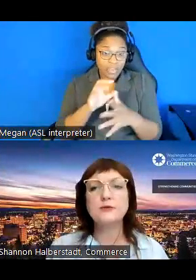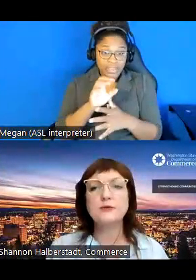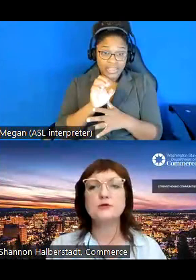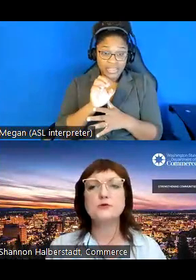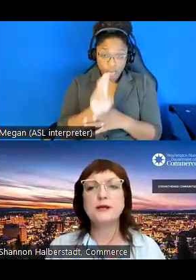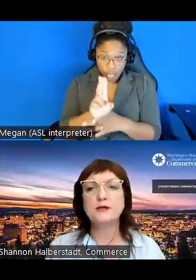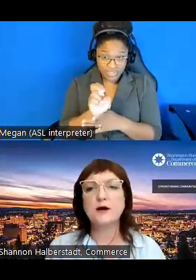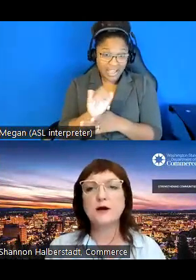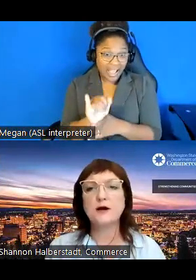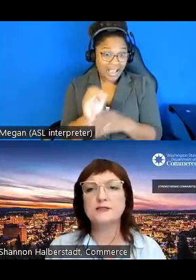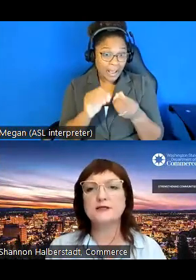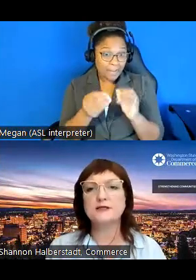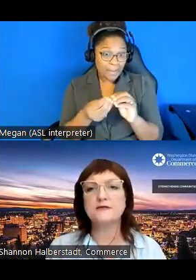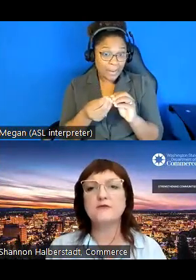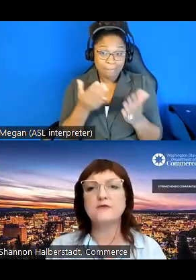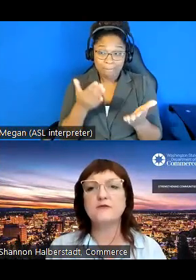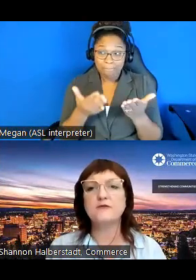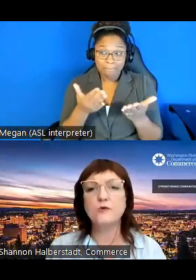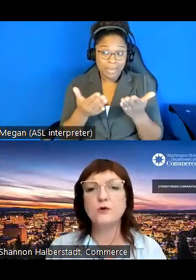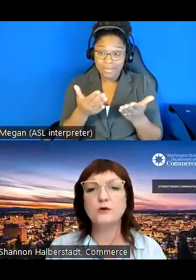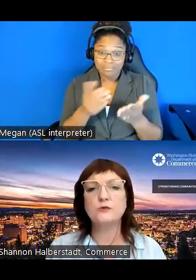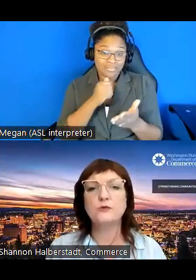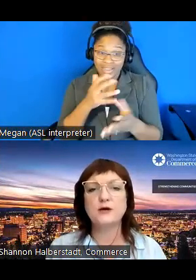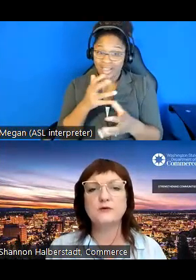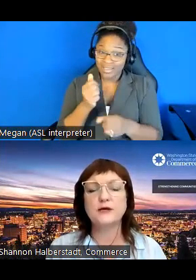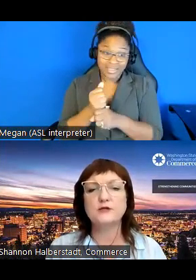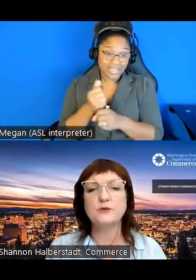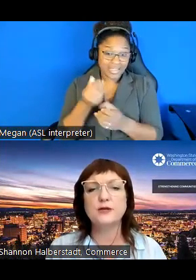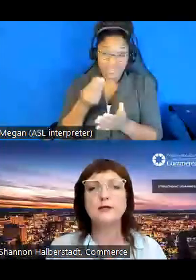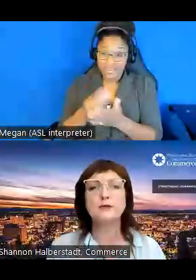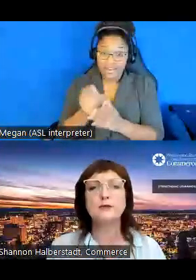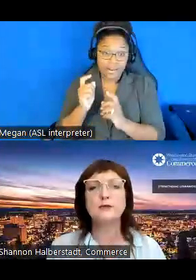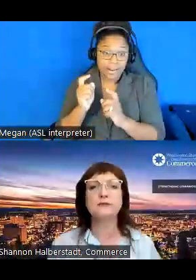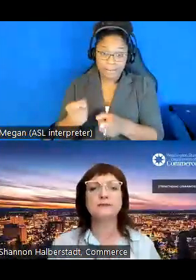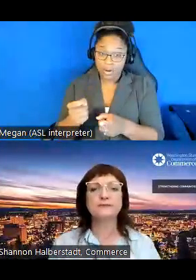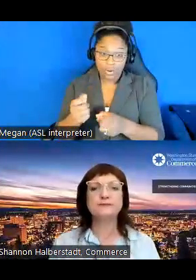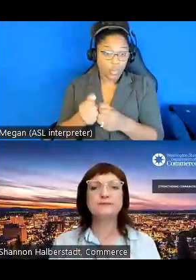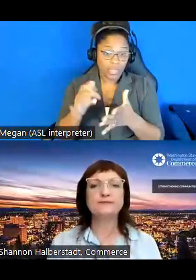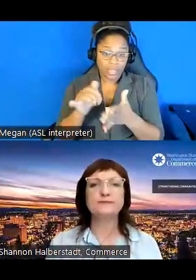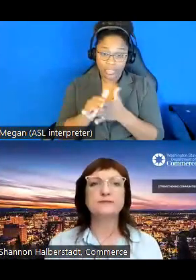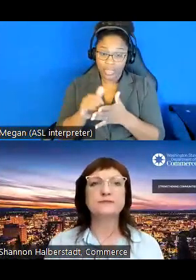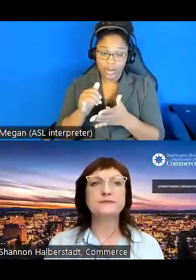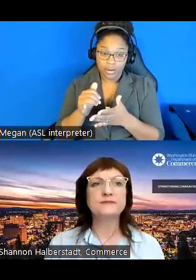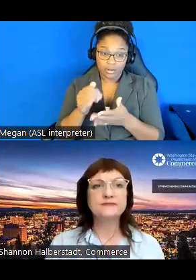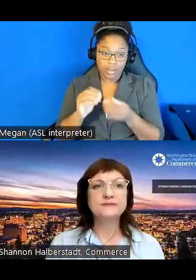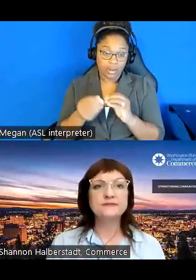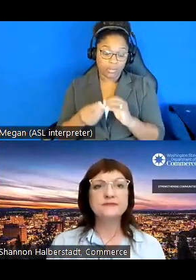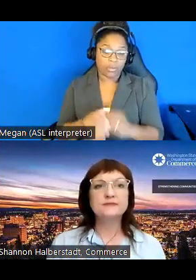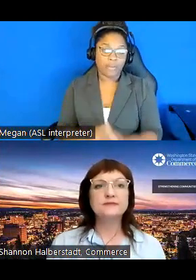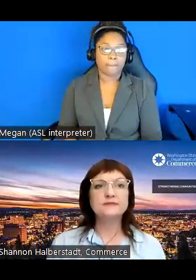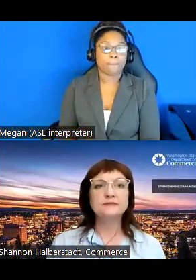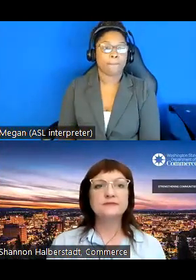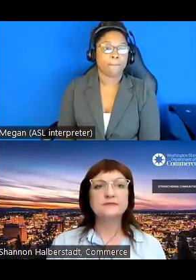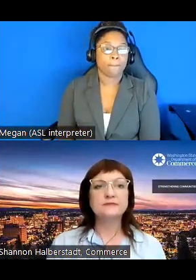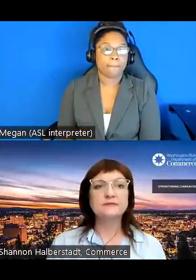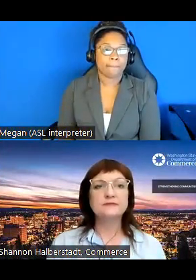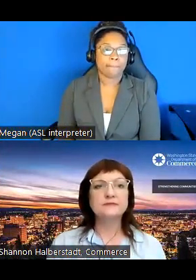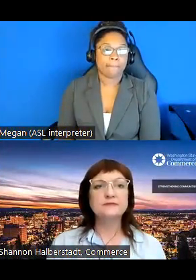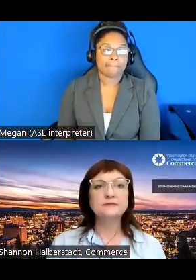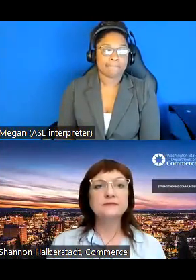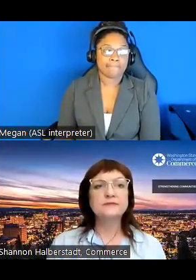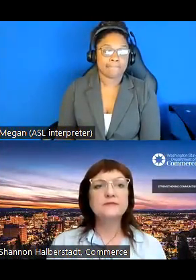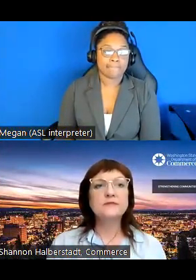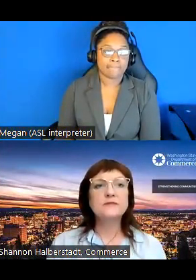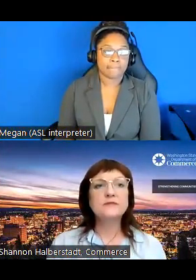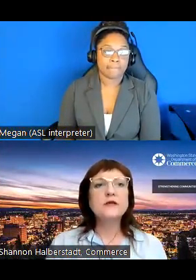됩니다. UEI 번호 없이 신청하셔도 되지만은 그 자금